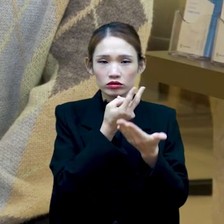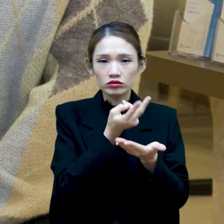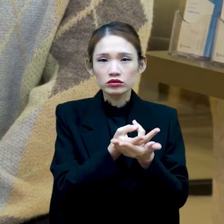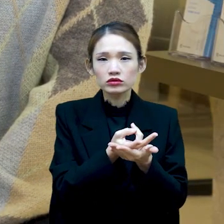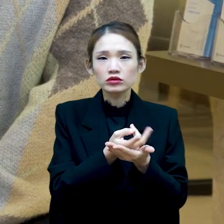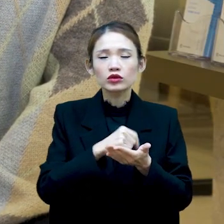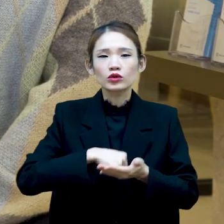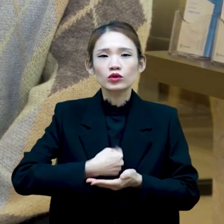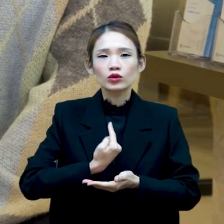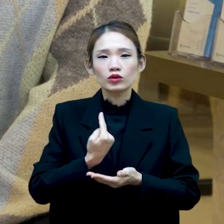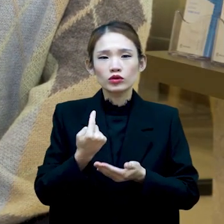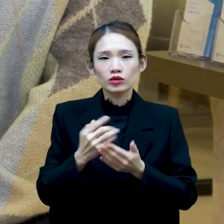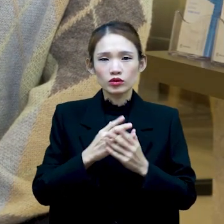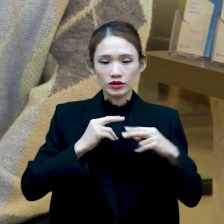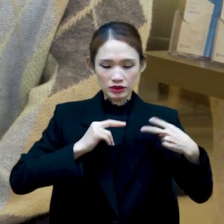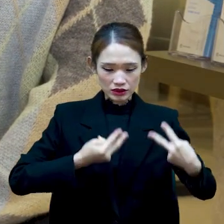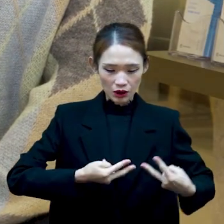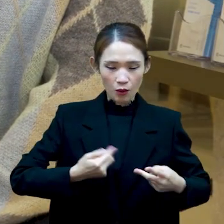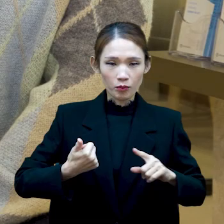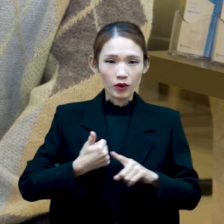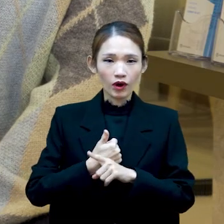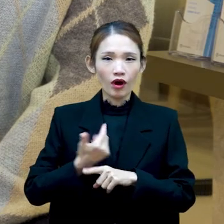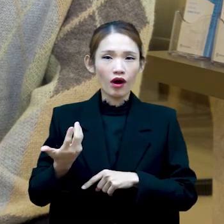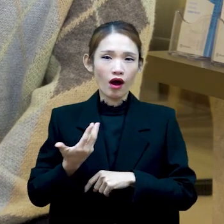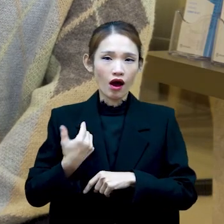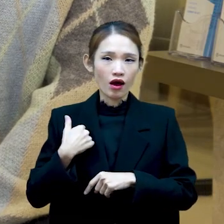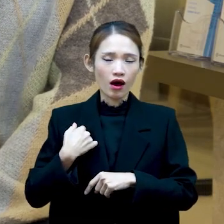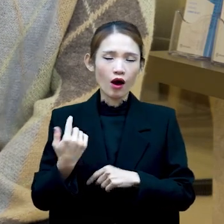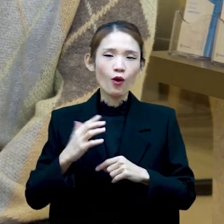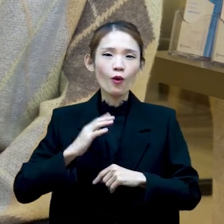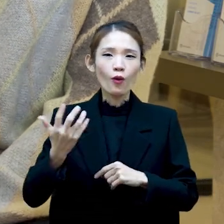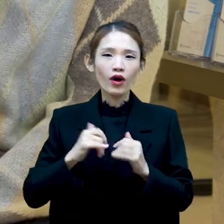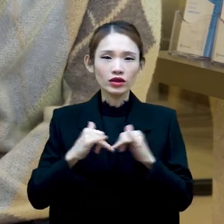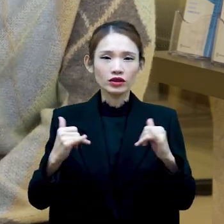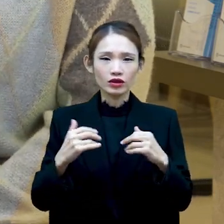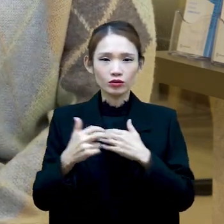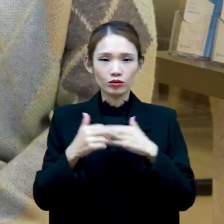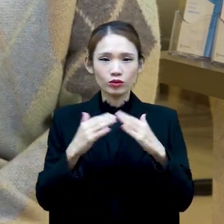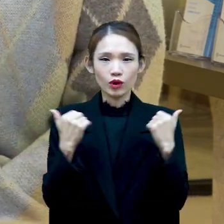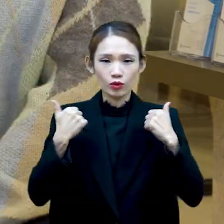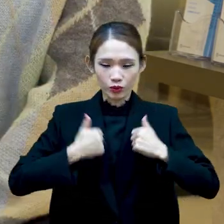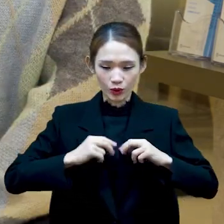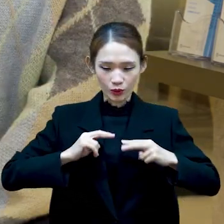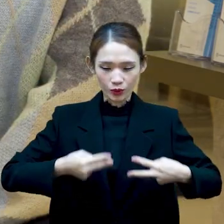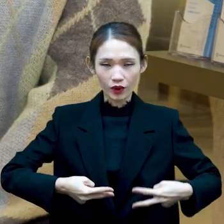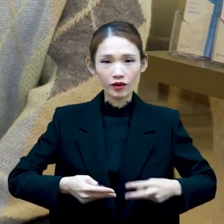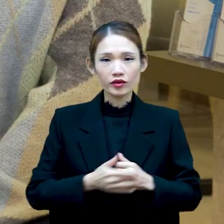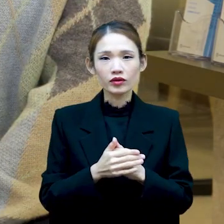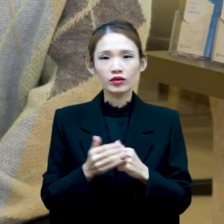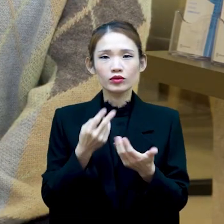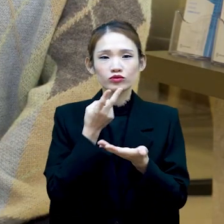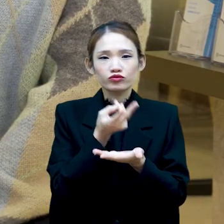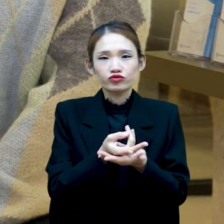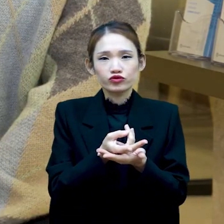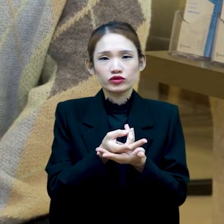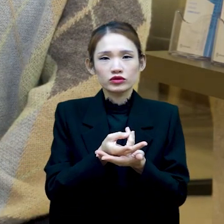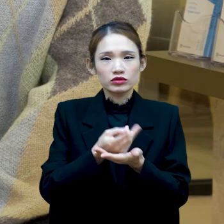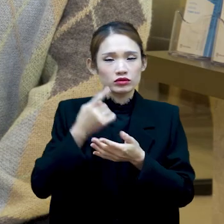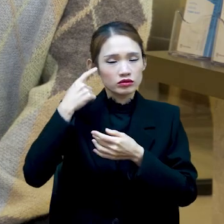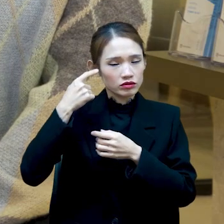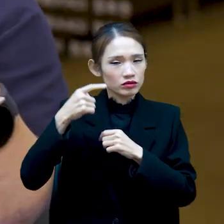혼자 누워가지고 진료복을 입고 진료를 했는데 환자복을 입고 있으니까 아이고 이게 뭐지? 그래서 약간 현실